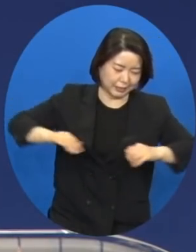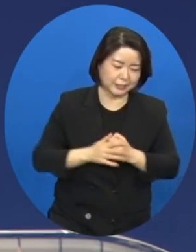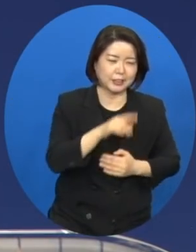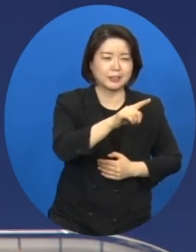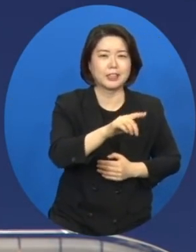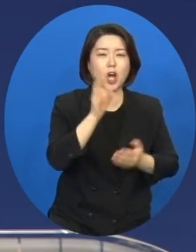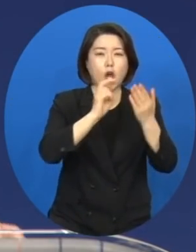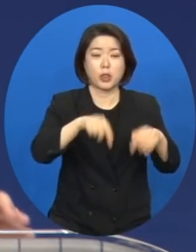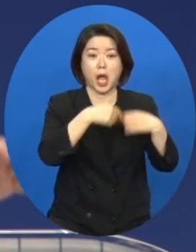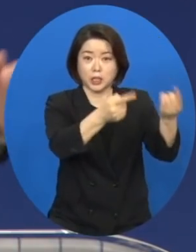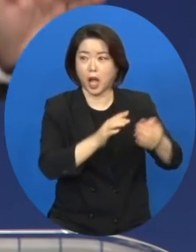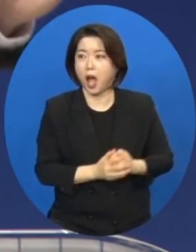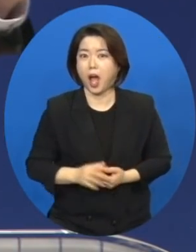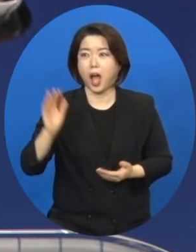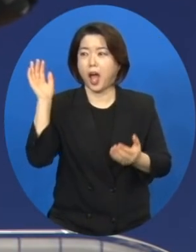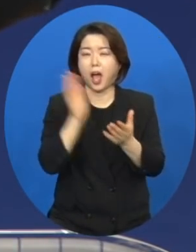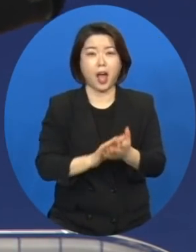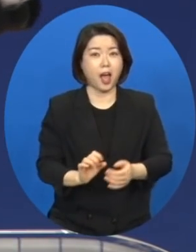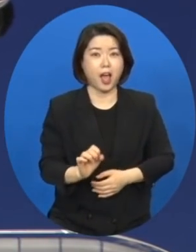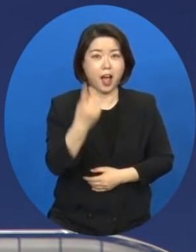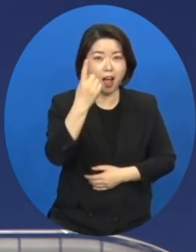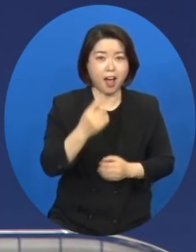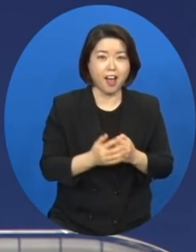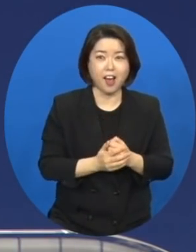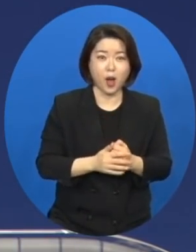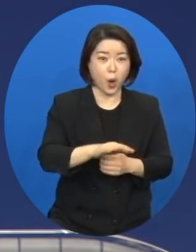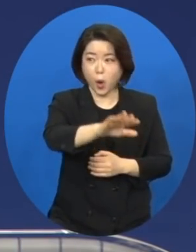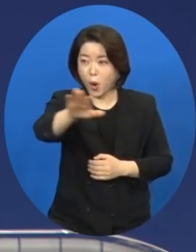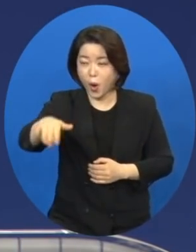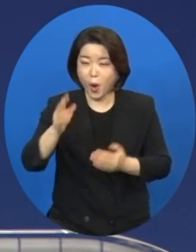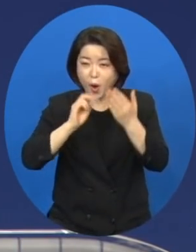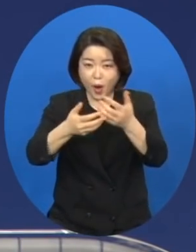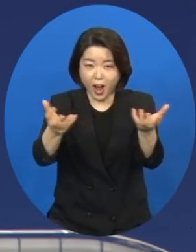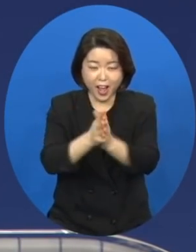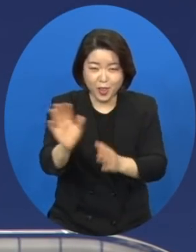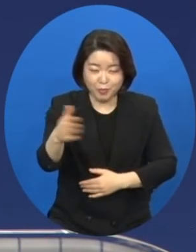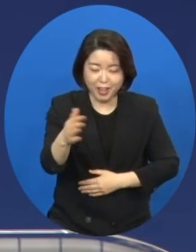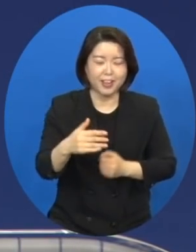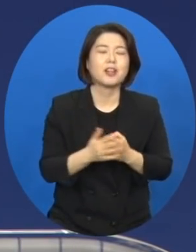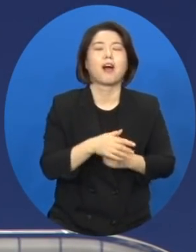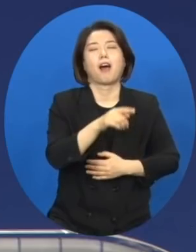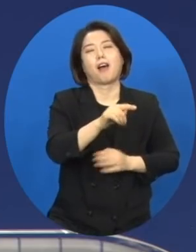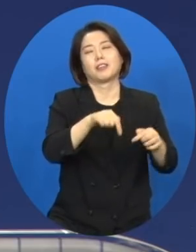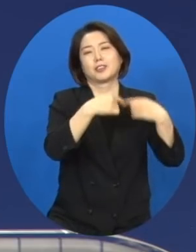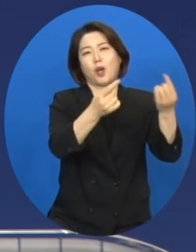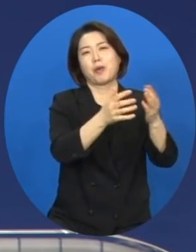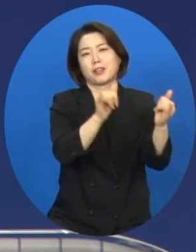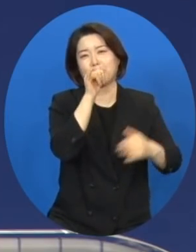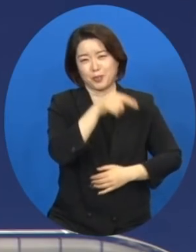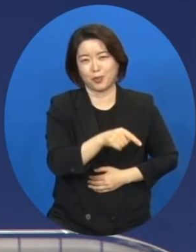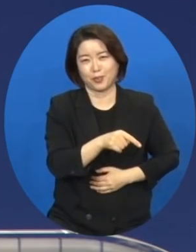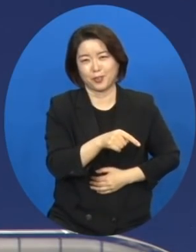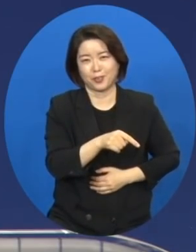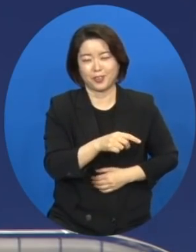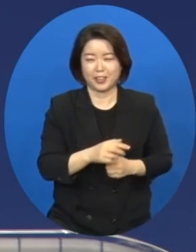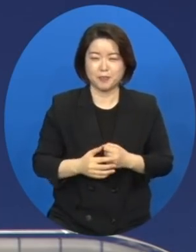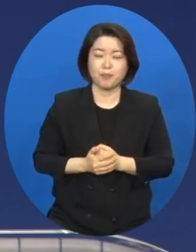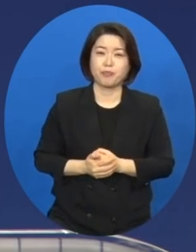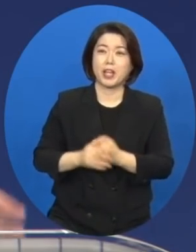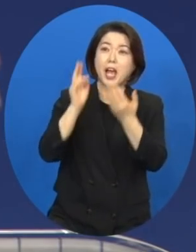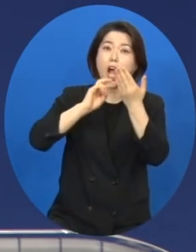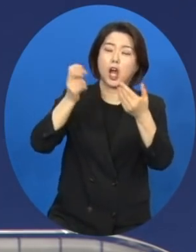아, 그런 동기로 또 성가대, 오늘은 성가대 없죠, 성가대를 쓰신 분이 계시더라고요. 어찌됐든 그렇게